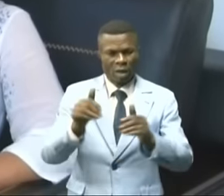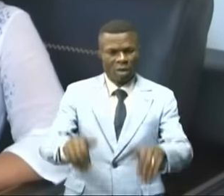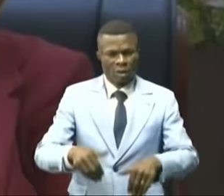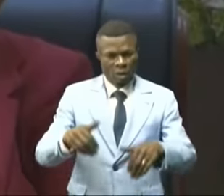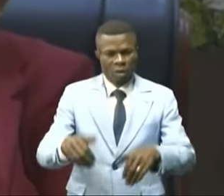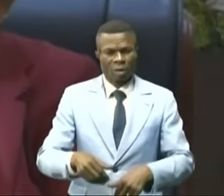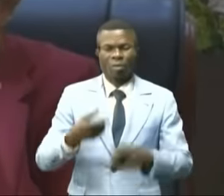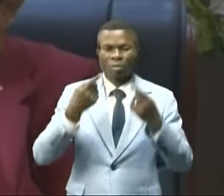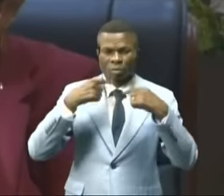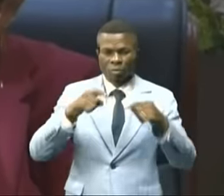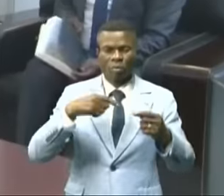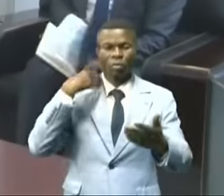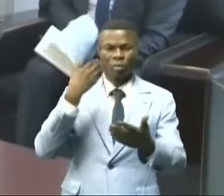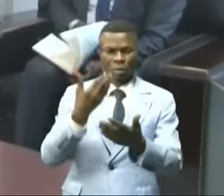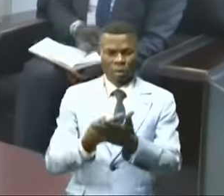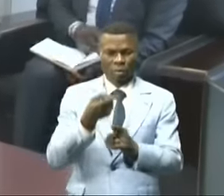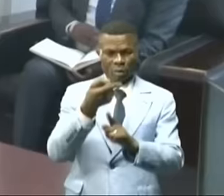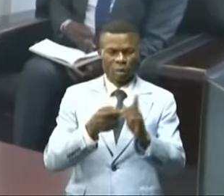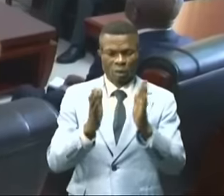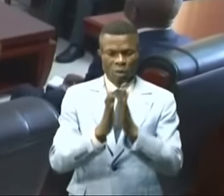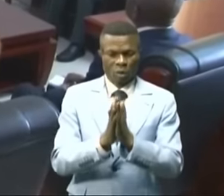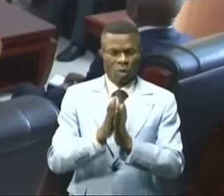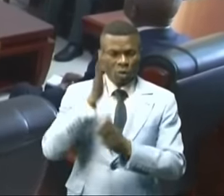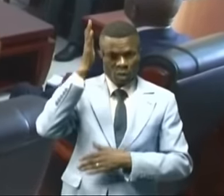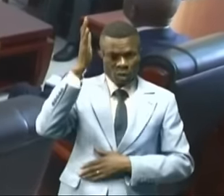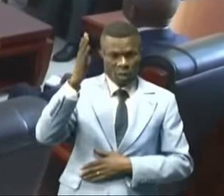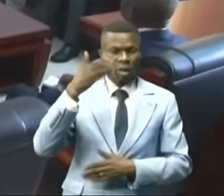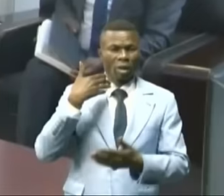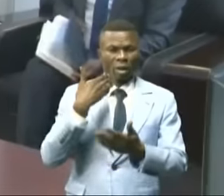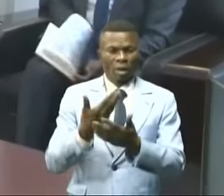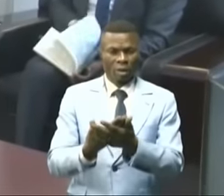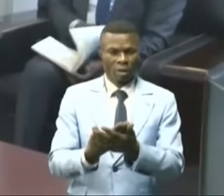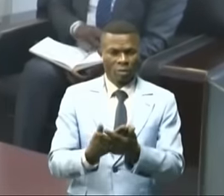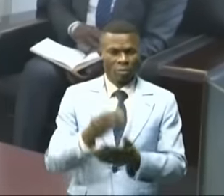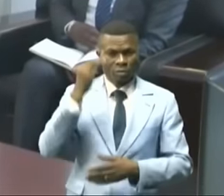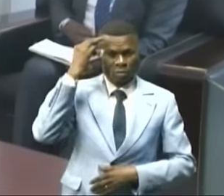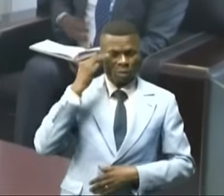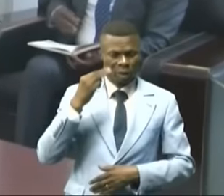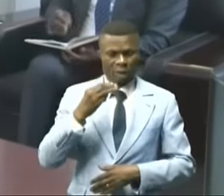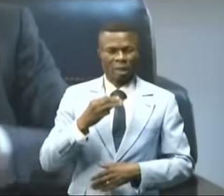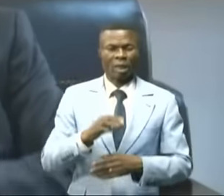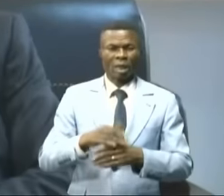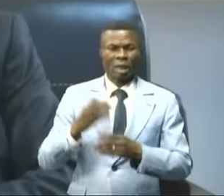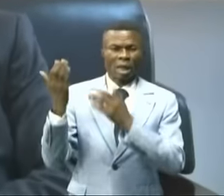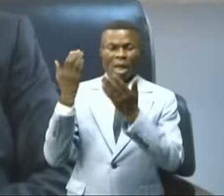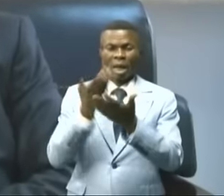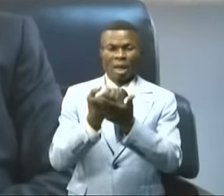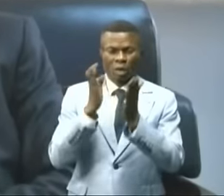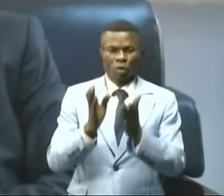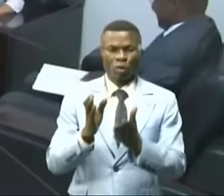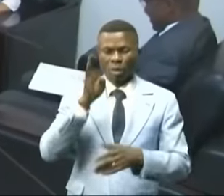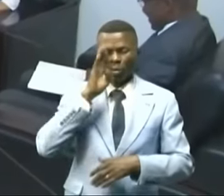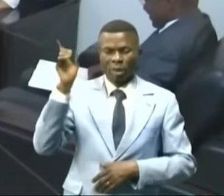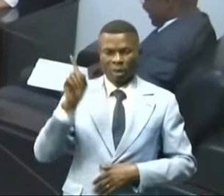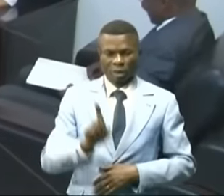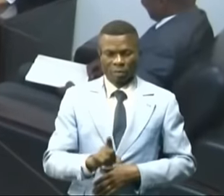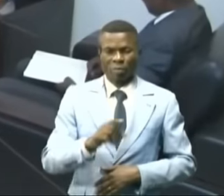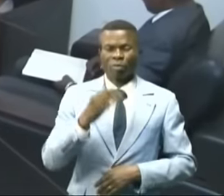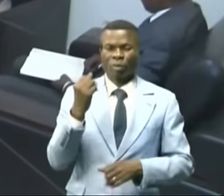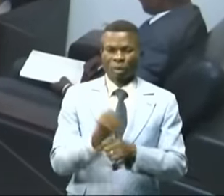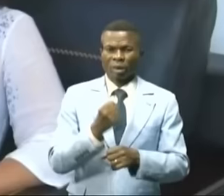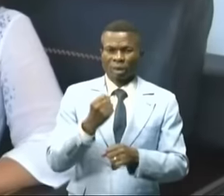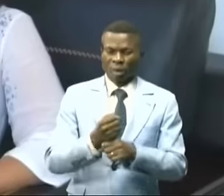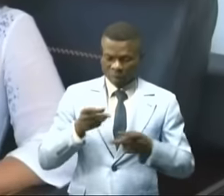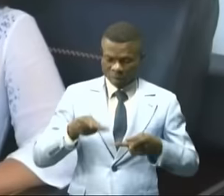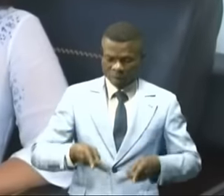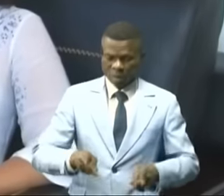aussi annoncé l'arrivée au mois d'octobre prochain de la mission économique belge dans la capitale congolaise. Une mission qui permettra